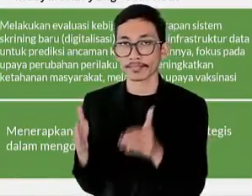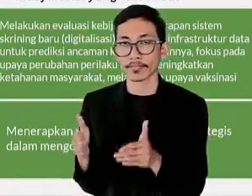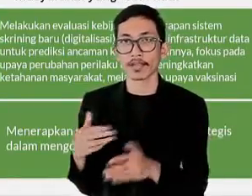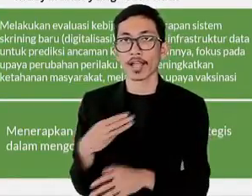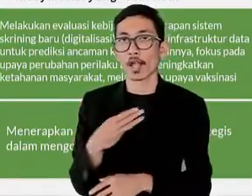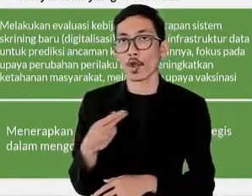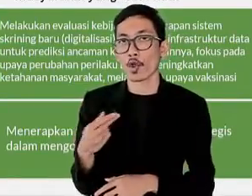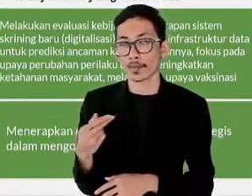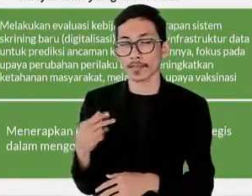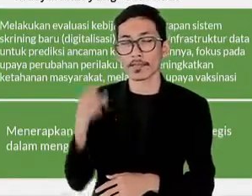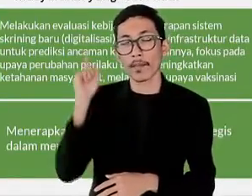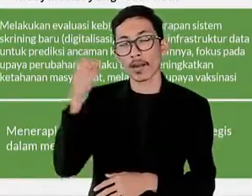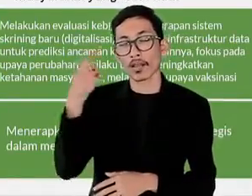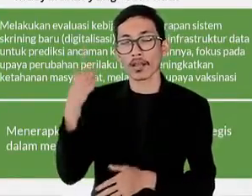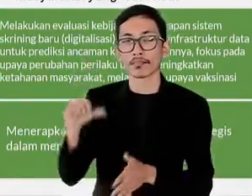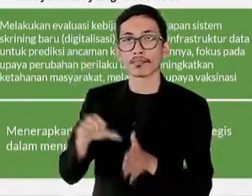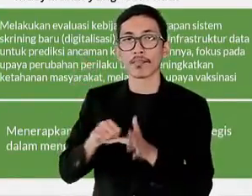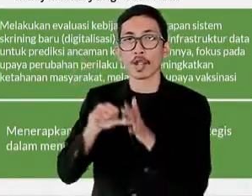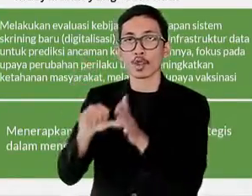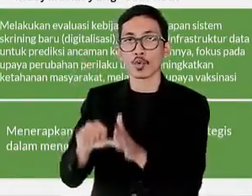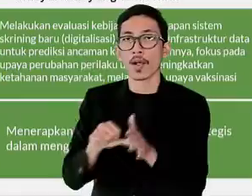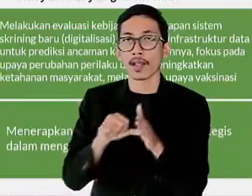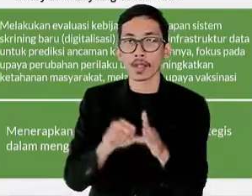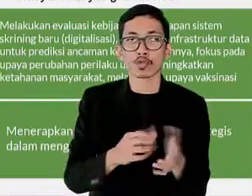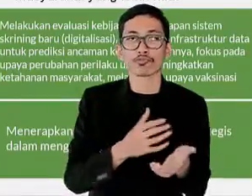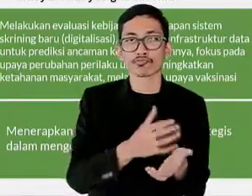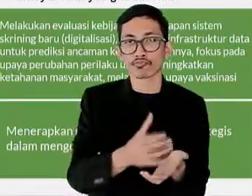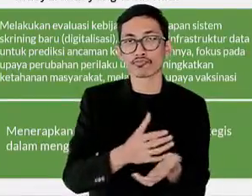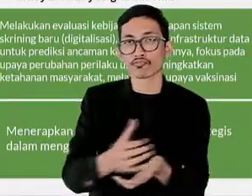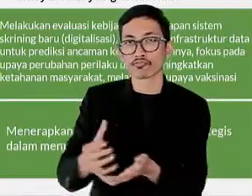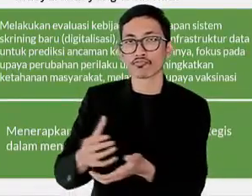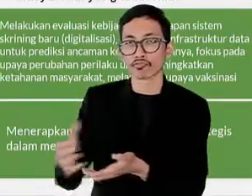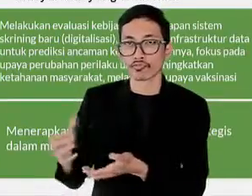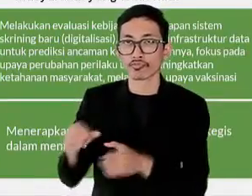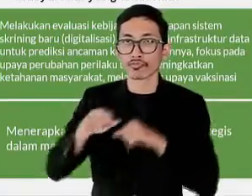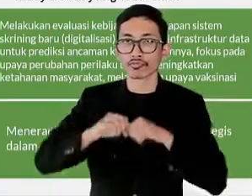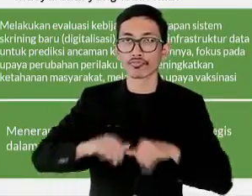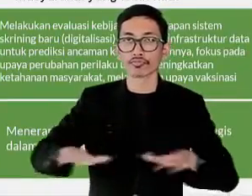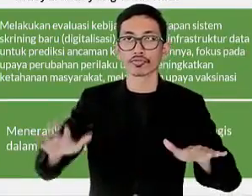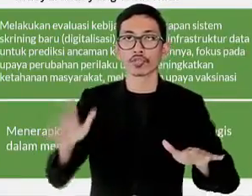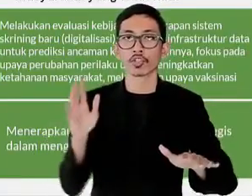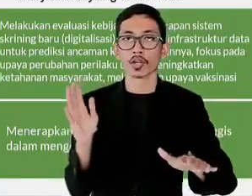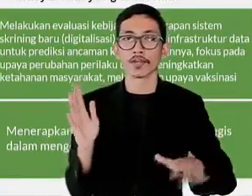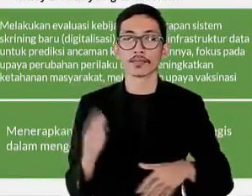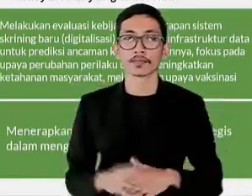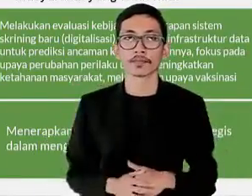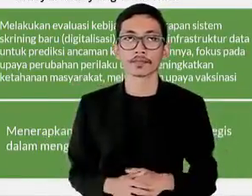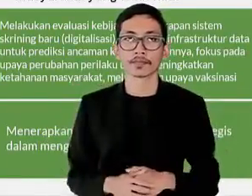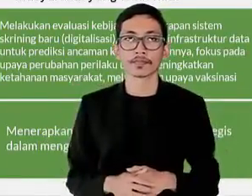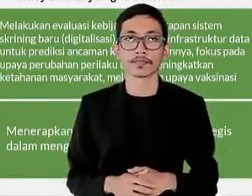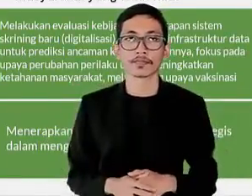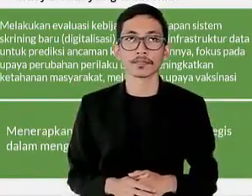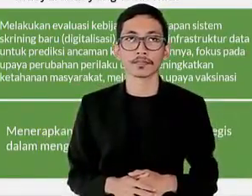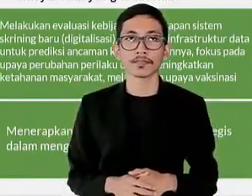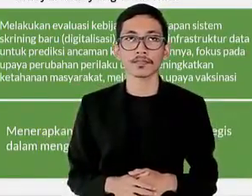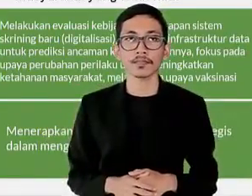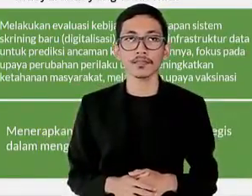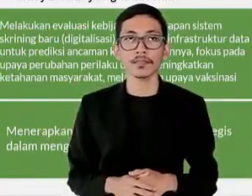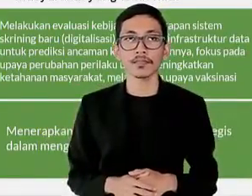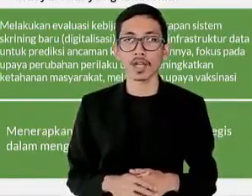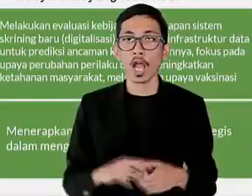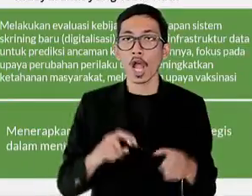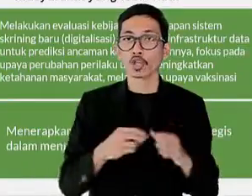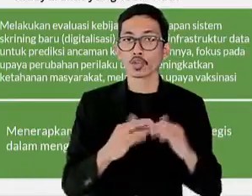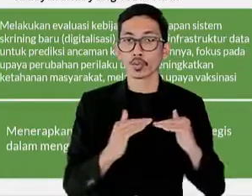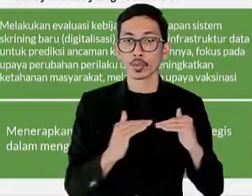mencoba memberikan bantuan sosial secara merata hai lalu saat kasus sudah melandai maka respon pemerintah berubah